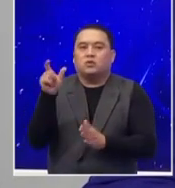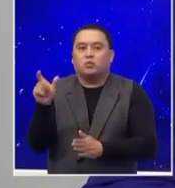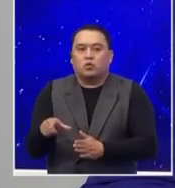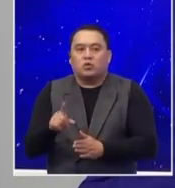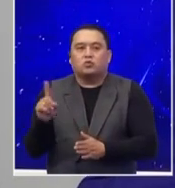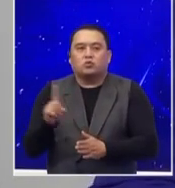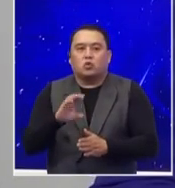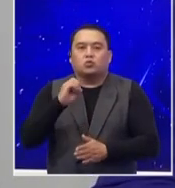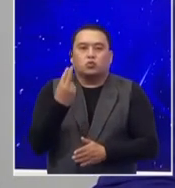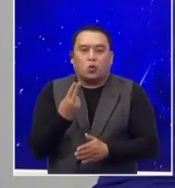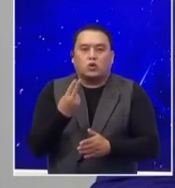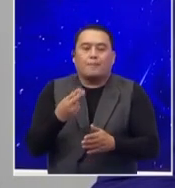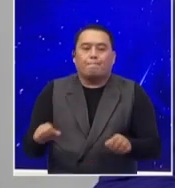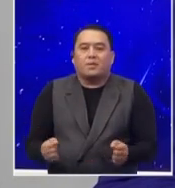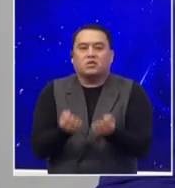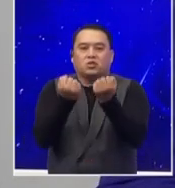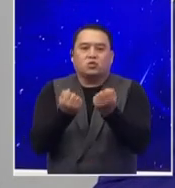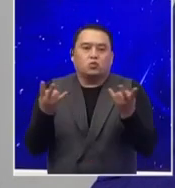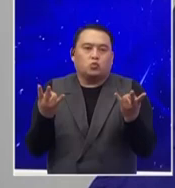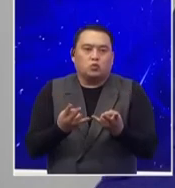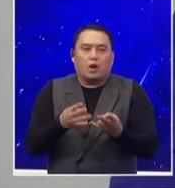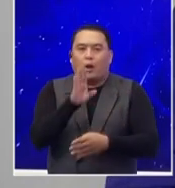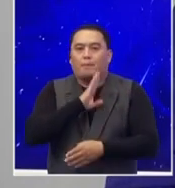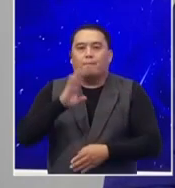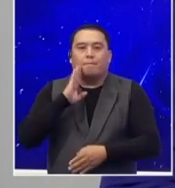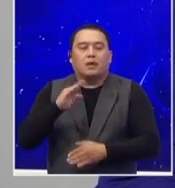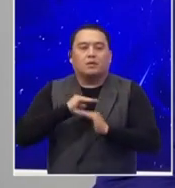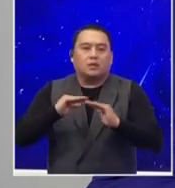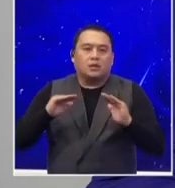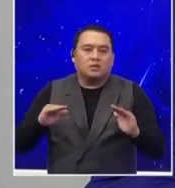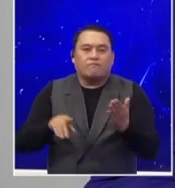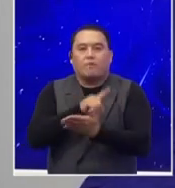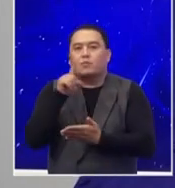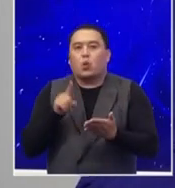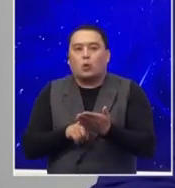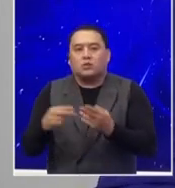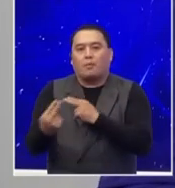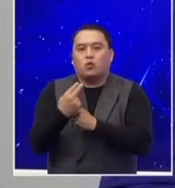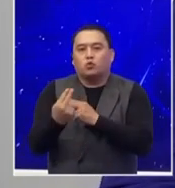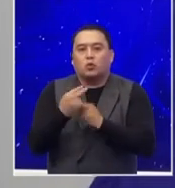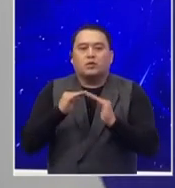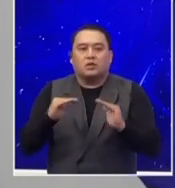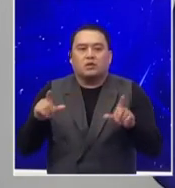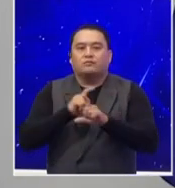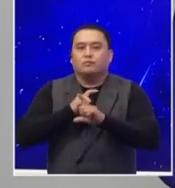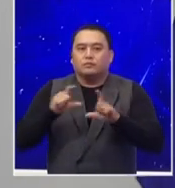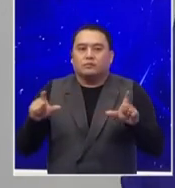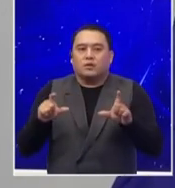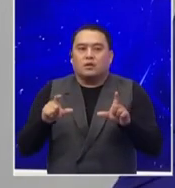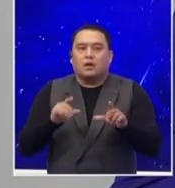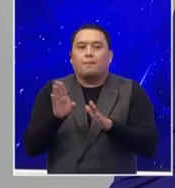улучшится именно социальная сфера. Вопросы материнства и детства, вопросы обучения детей в школе,